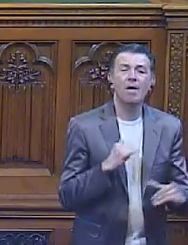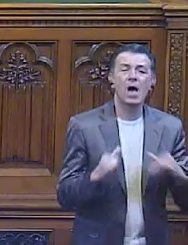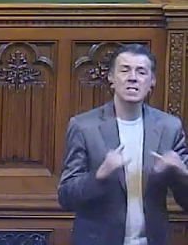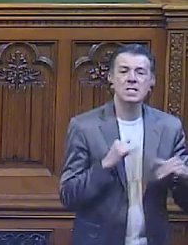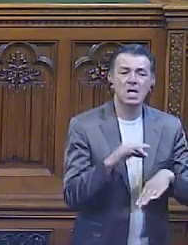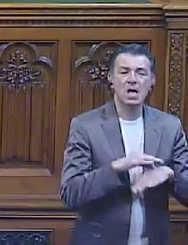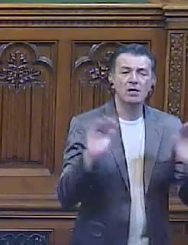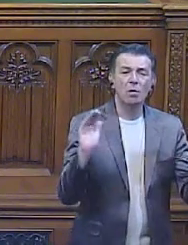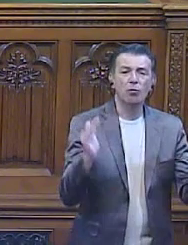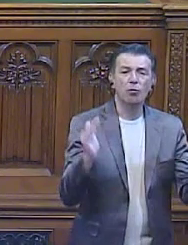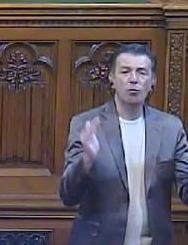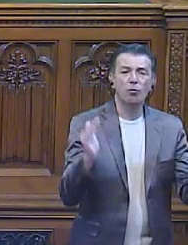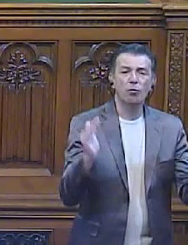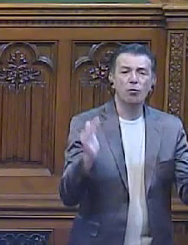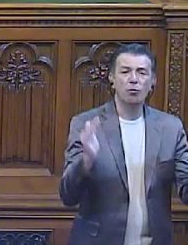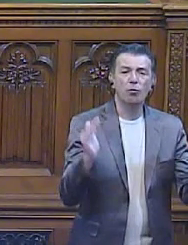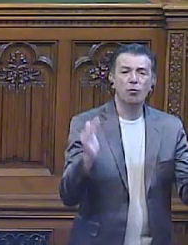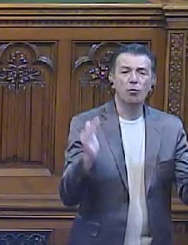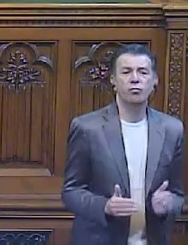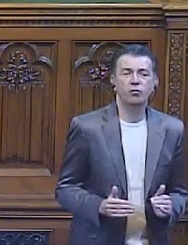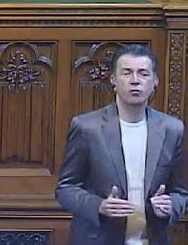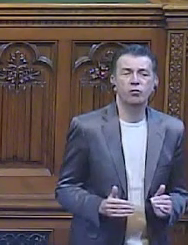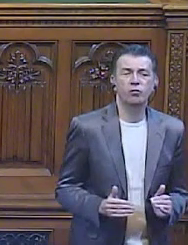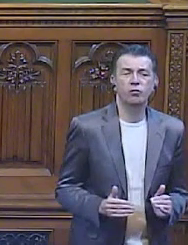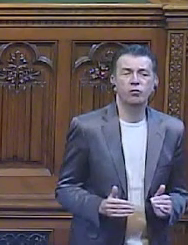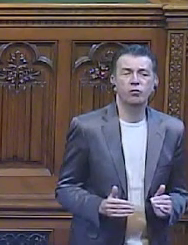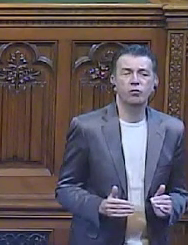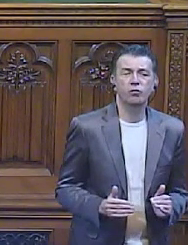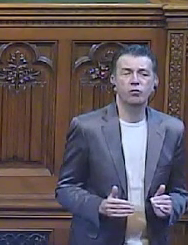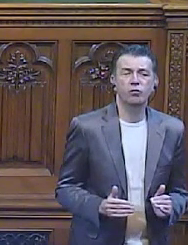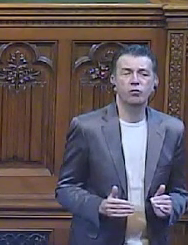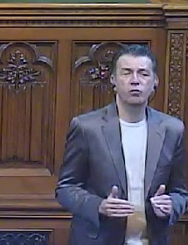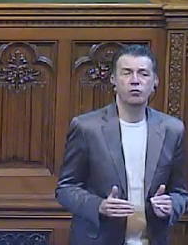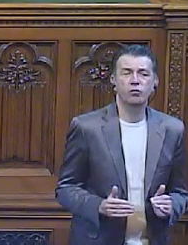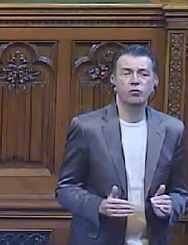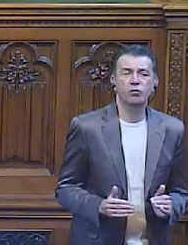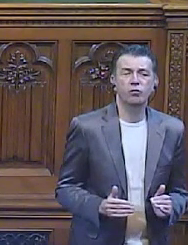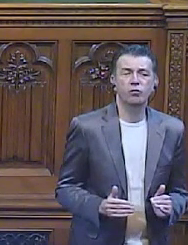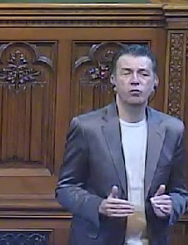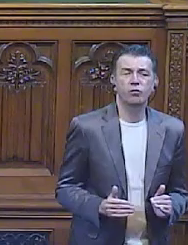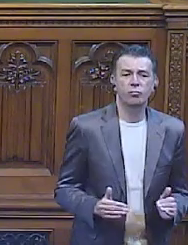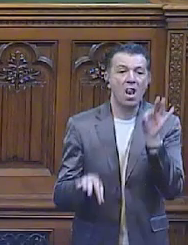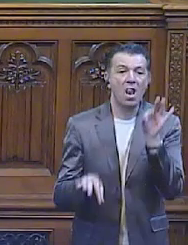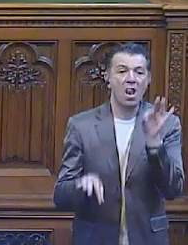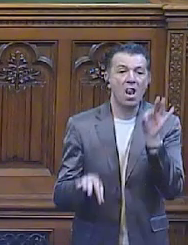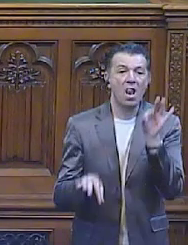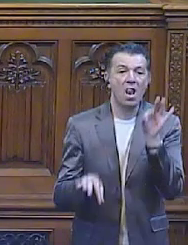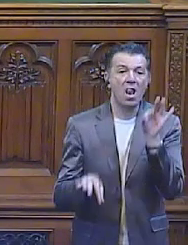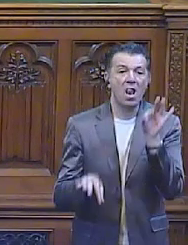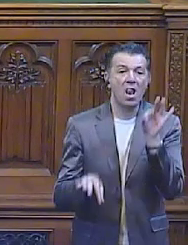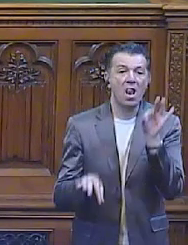und es sagen ja schon ganz unverdächtige Gesundheitsexperten, wir sind mittendrin in einer